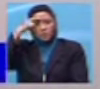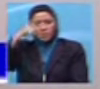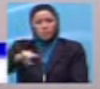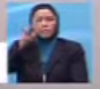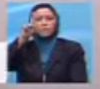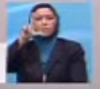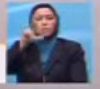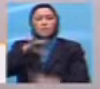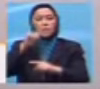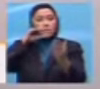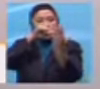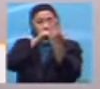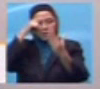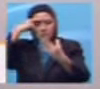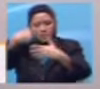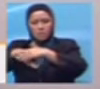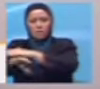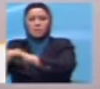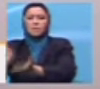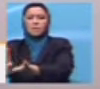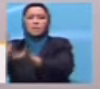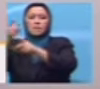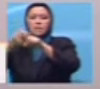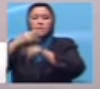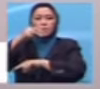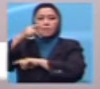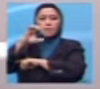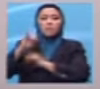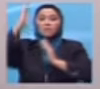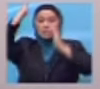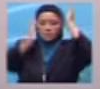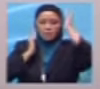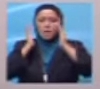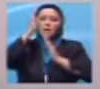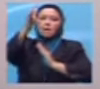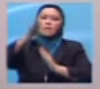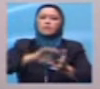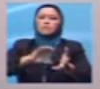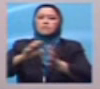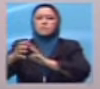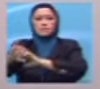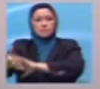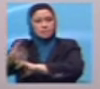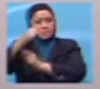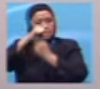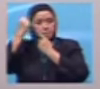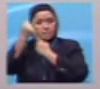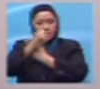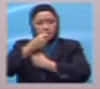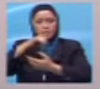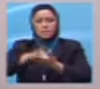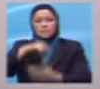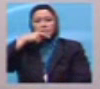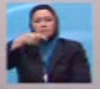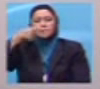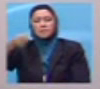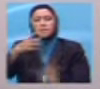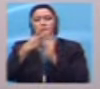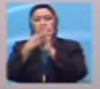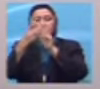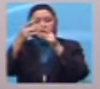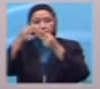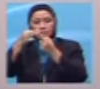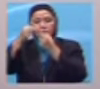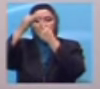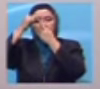menghalang kemasukan bantuan daripada NGO Malaysia hanya akan mengeruhkan keadaan. Demikian ditegaskan Wakil Khas OIC ke Myanmar, Tan